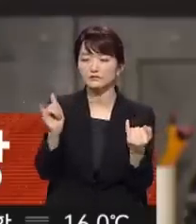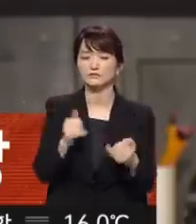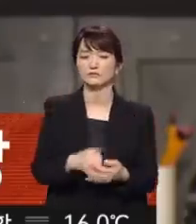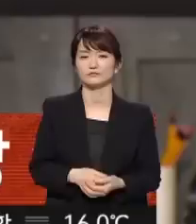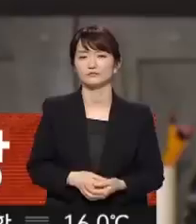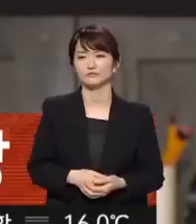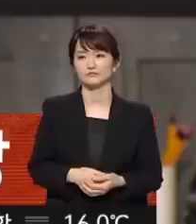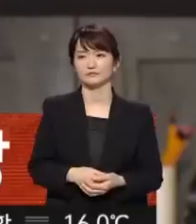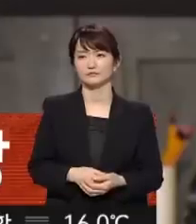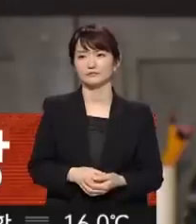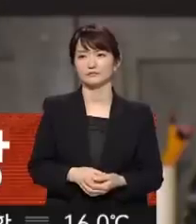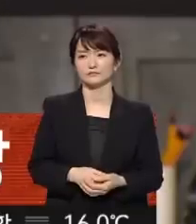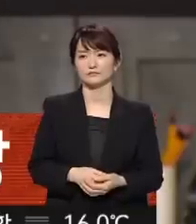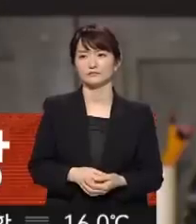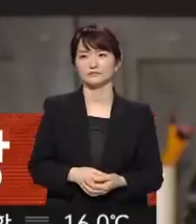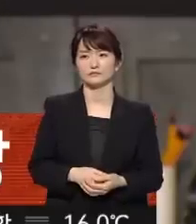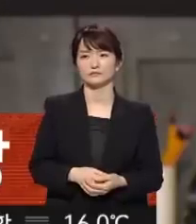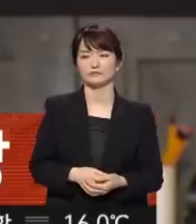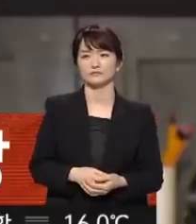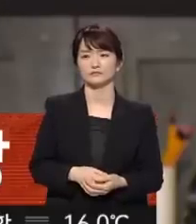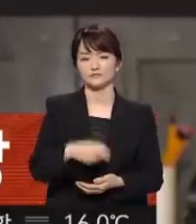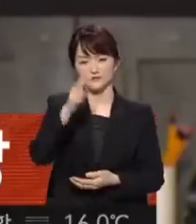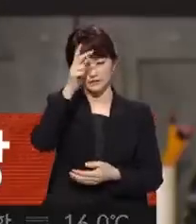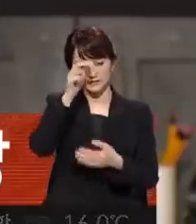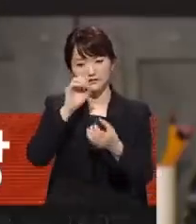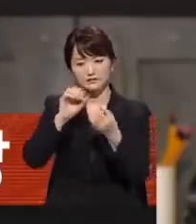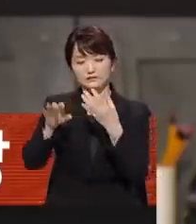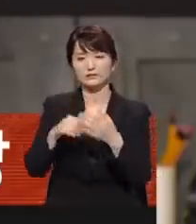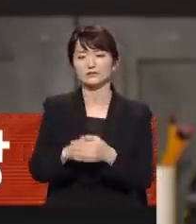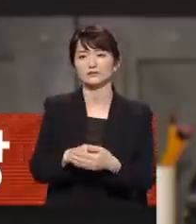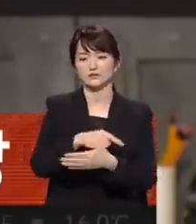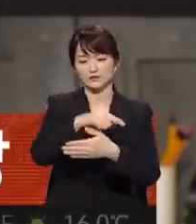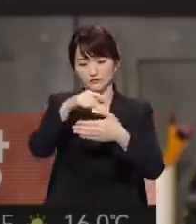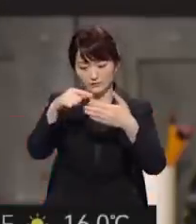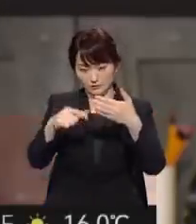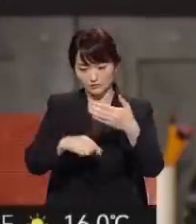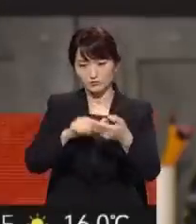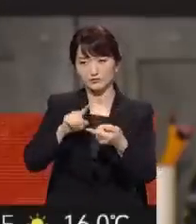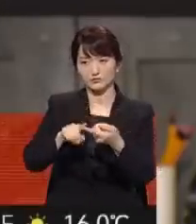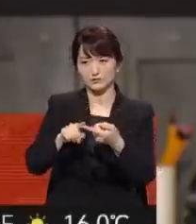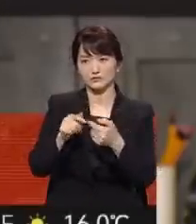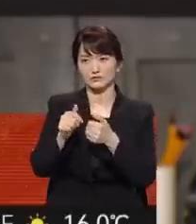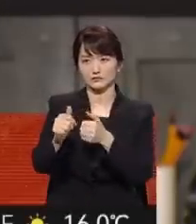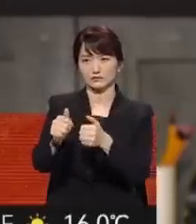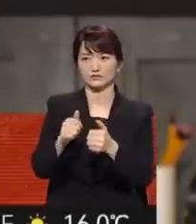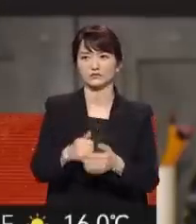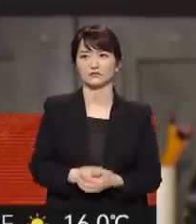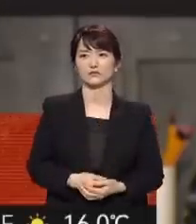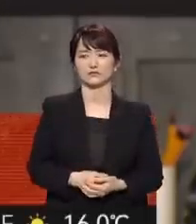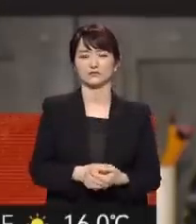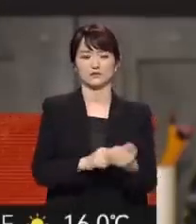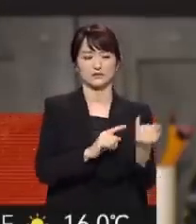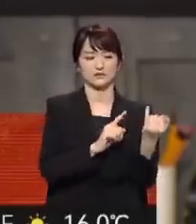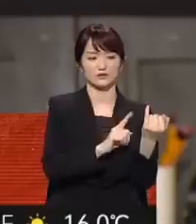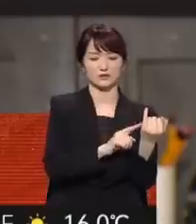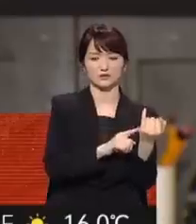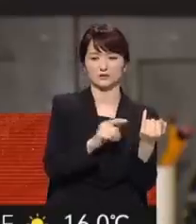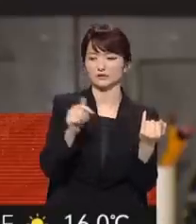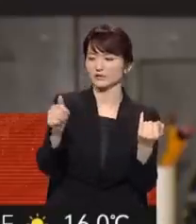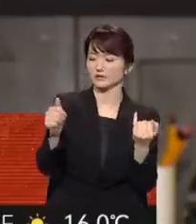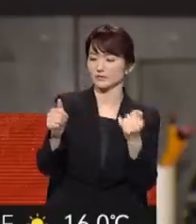했냐면 매뉴얼대로 한 거다. 여성이 생명을 위해 갈 확률이 남성보다 낮다라고